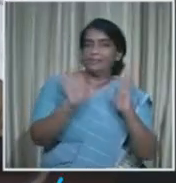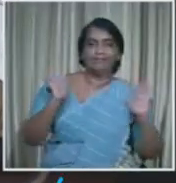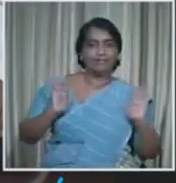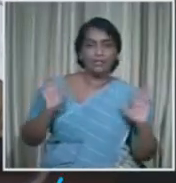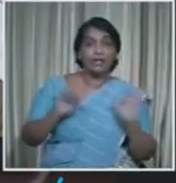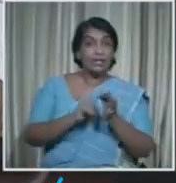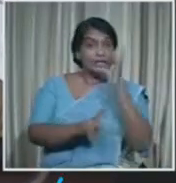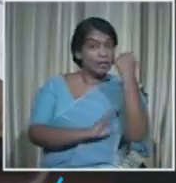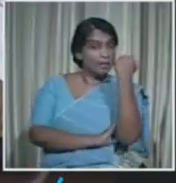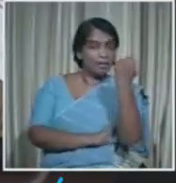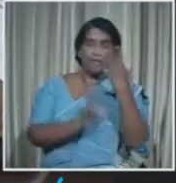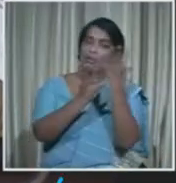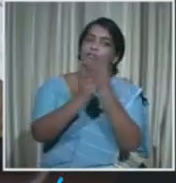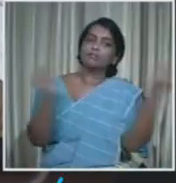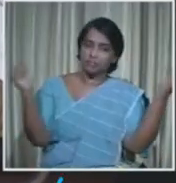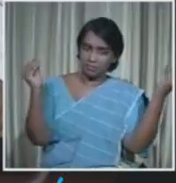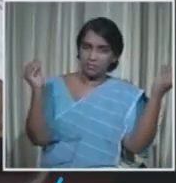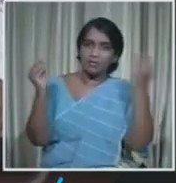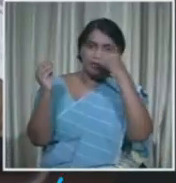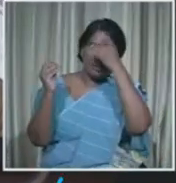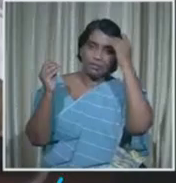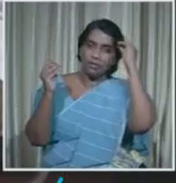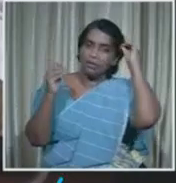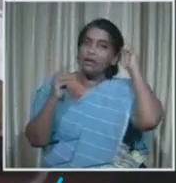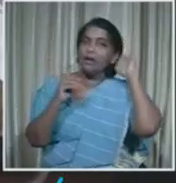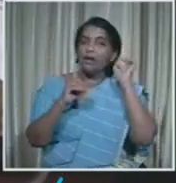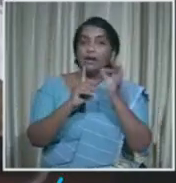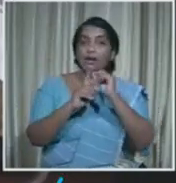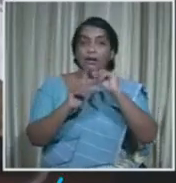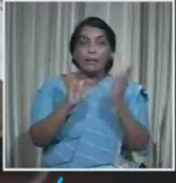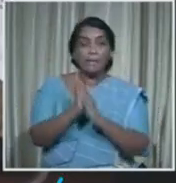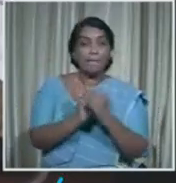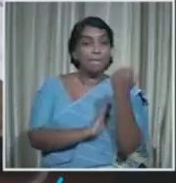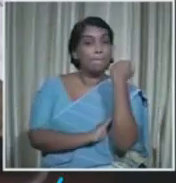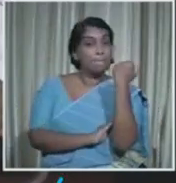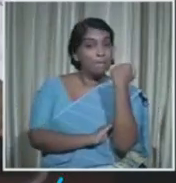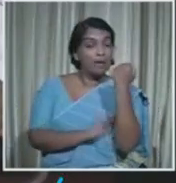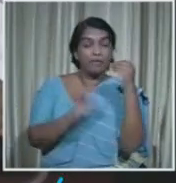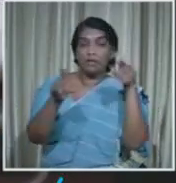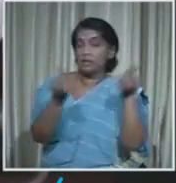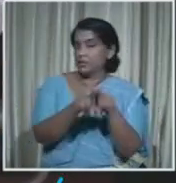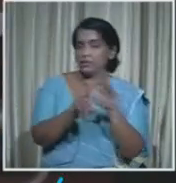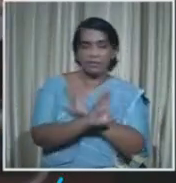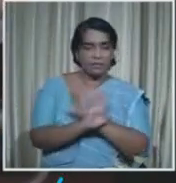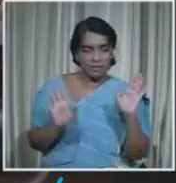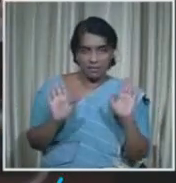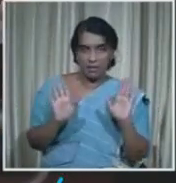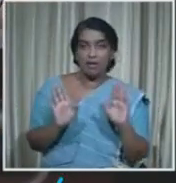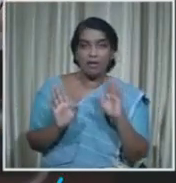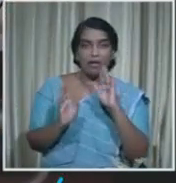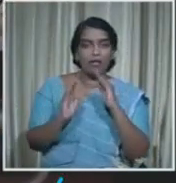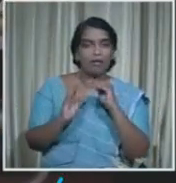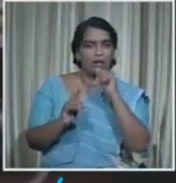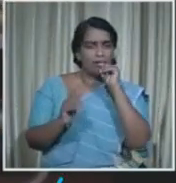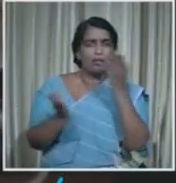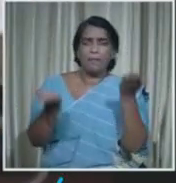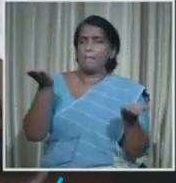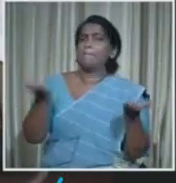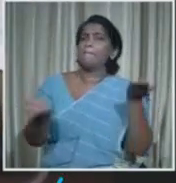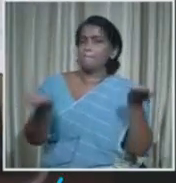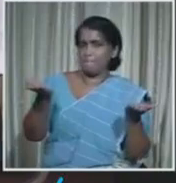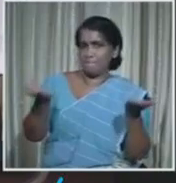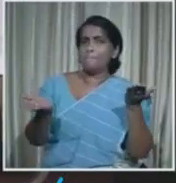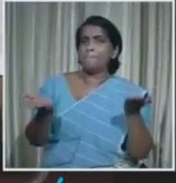විධායක ජනාධිපති ක්‍රමය අහෝසි කරලා විධායක අගමැතිවරයෙකුත් දිහිනෝන ආකාරයට සංවර්ණ සහ තුලන අපේ